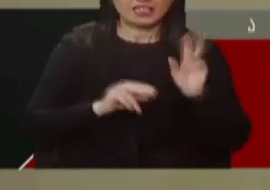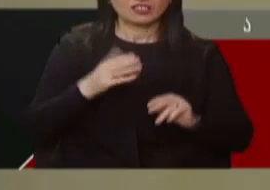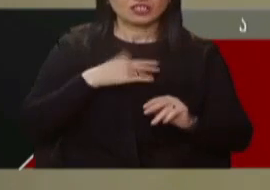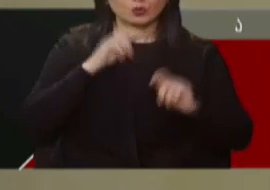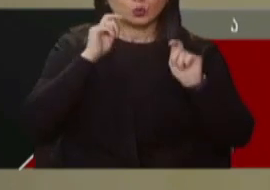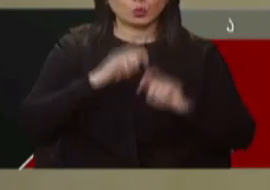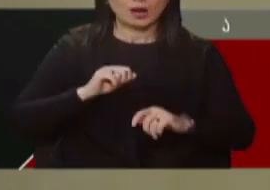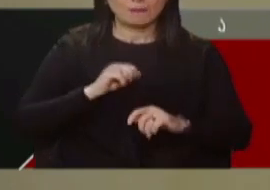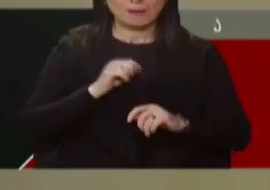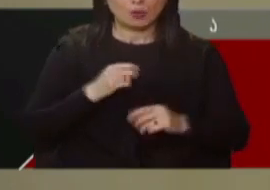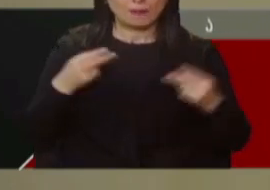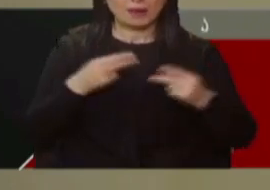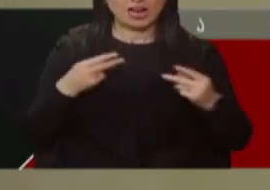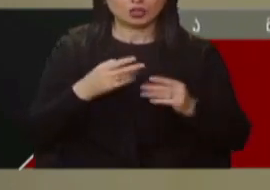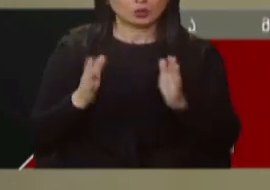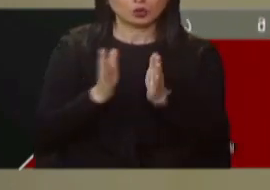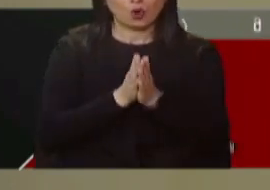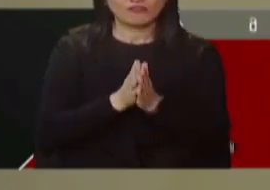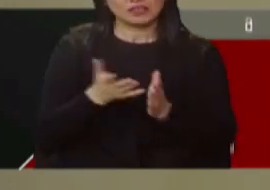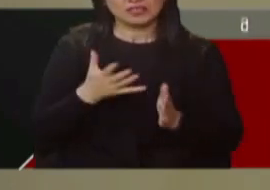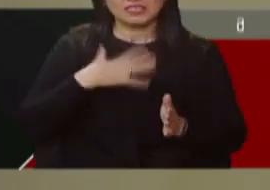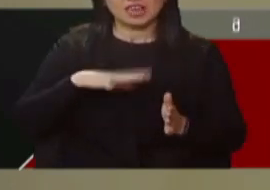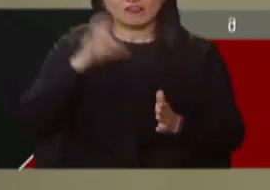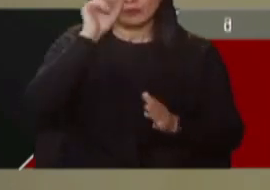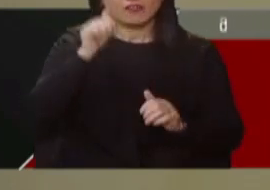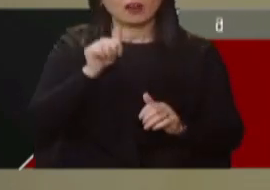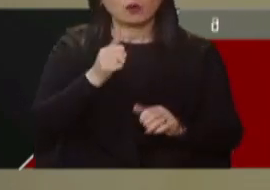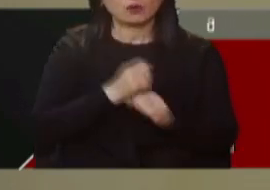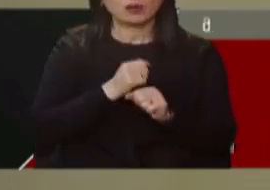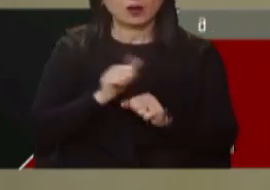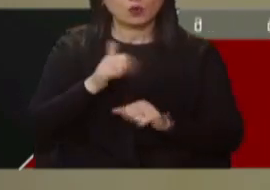chveni ukraineli megobrebis da partnerobis tkhovnas tu